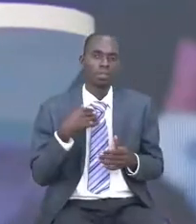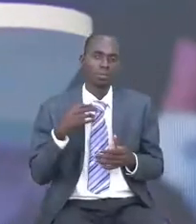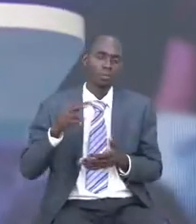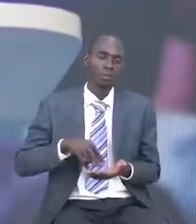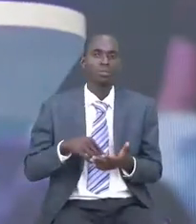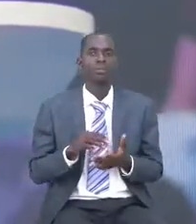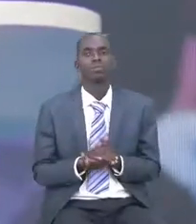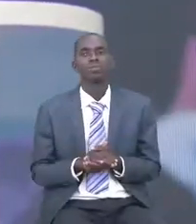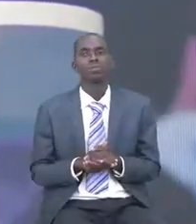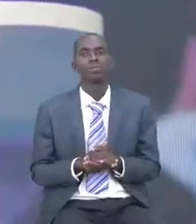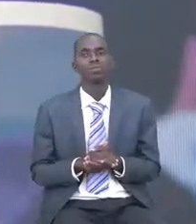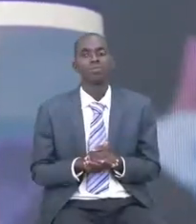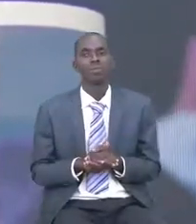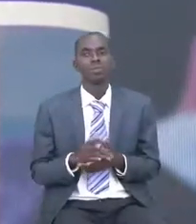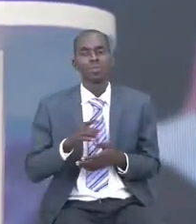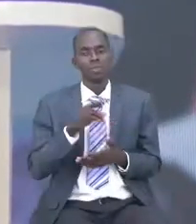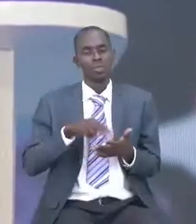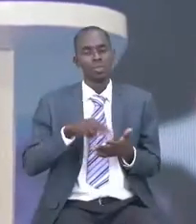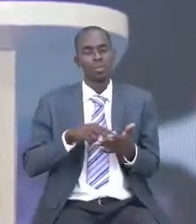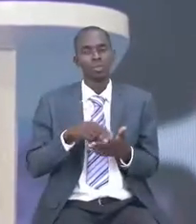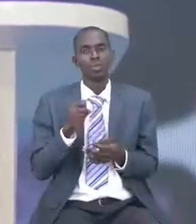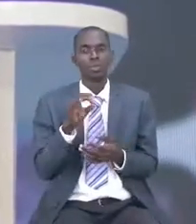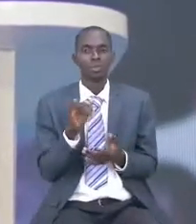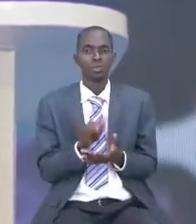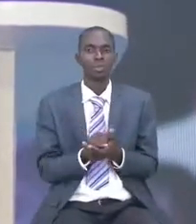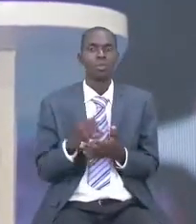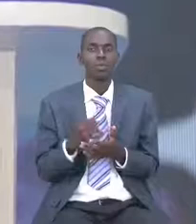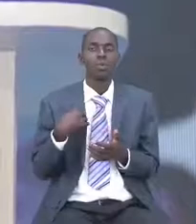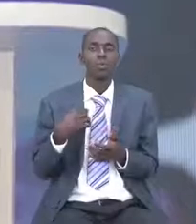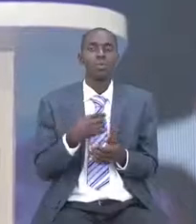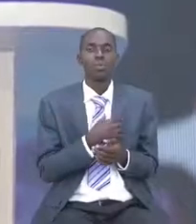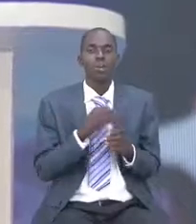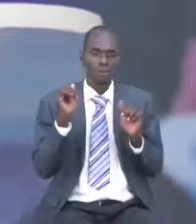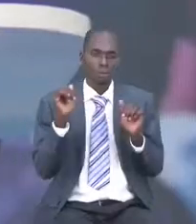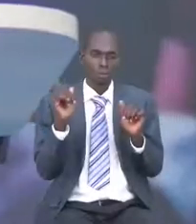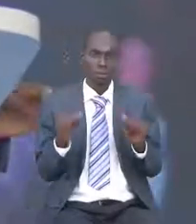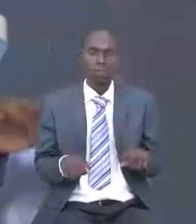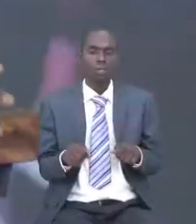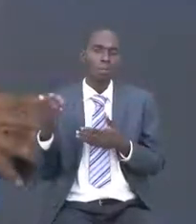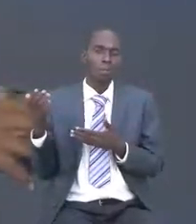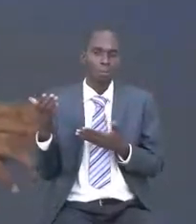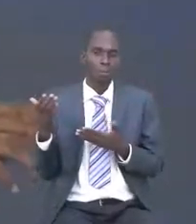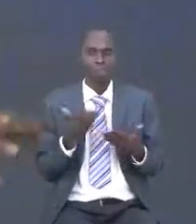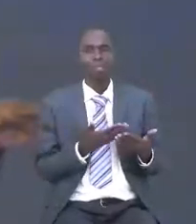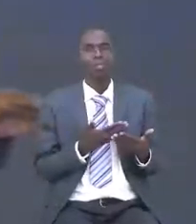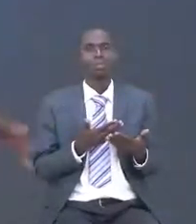la performance pratique à ce que j'ai lu. Nous apprenons